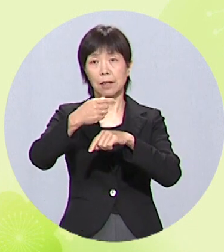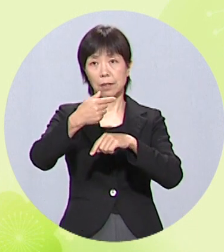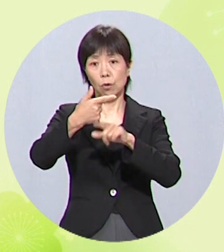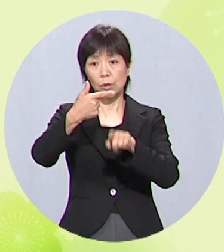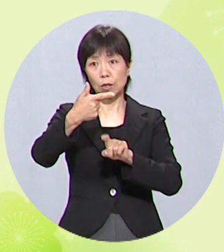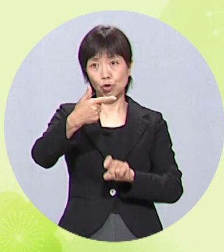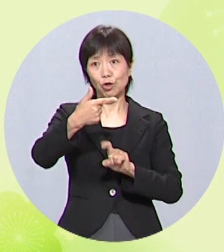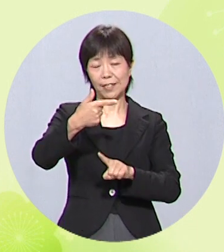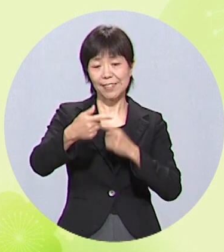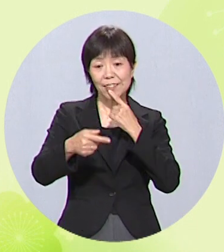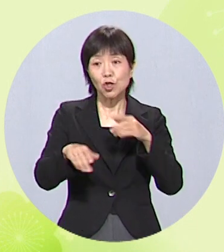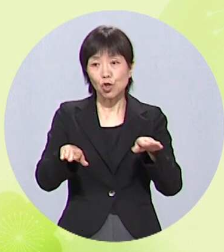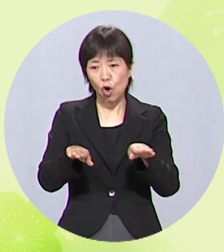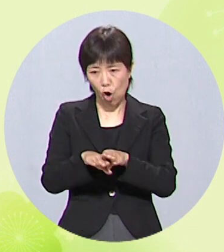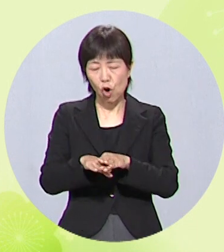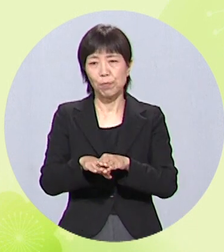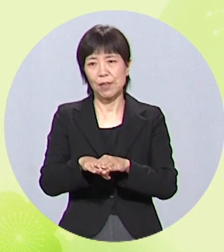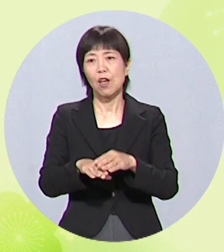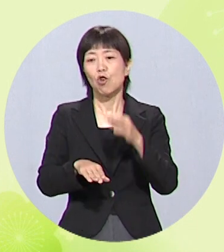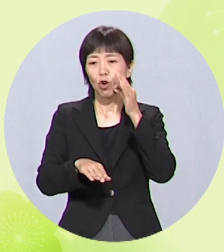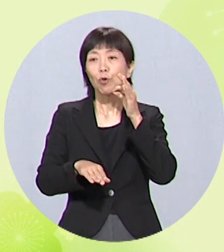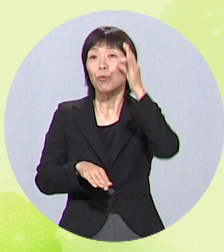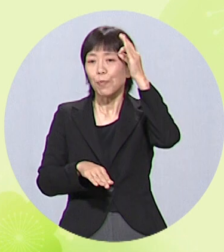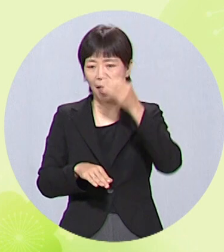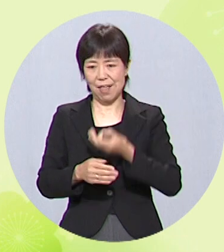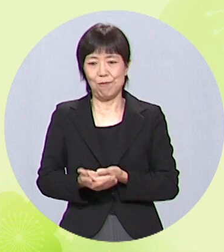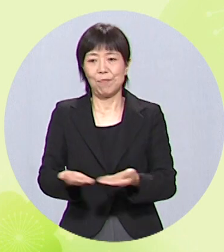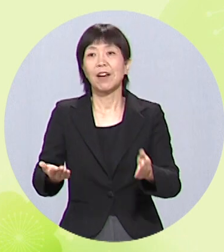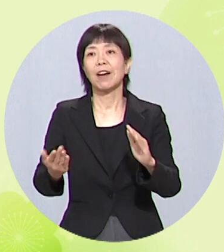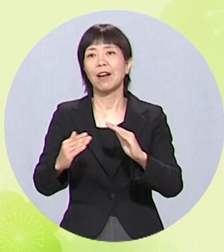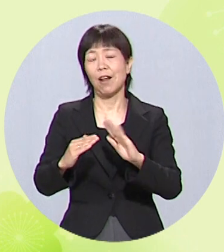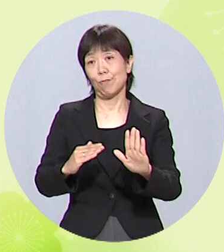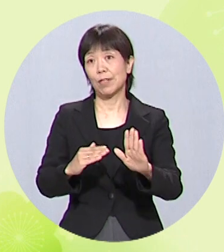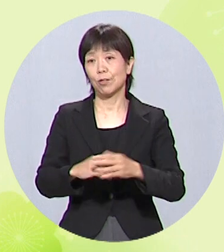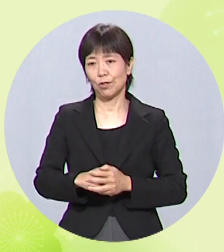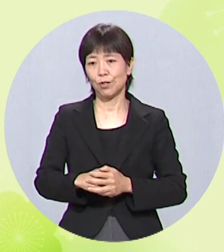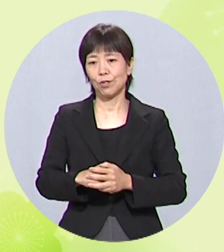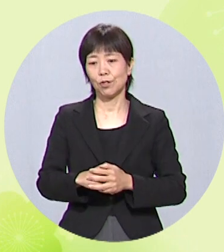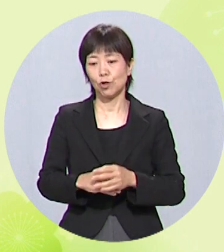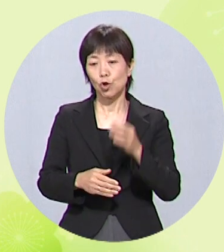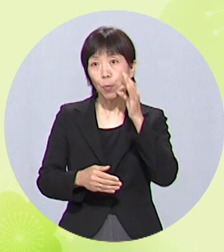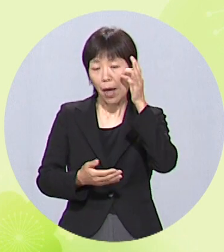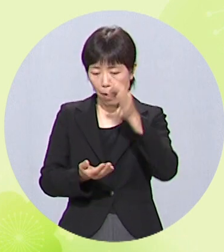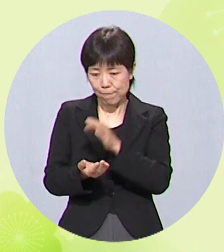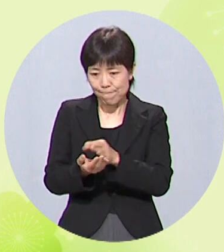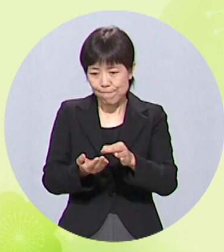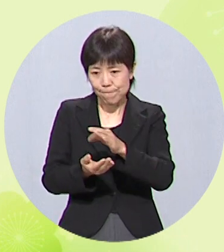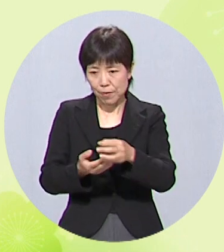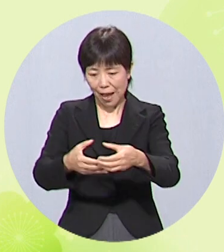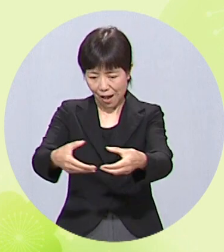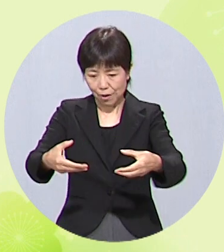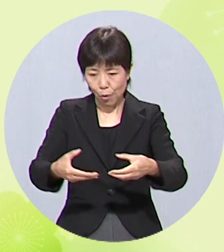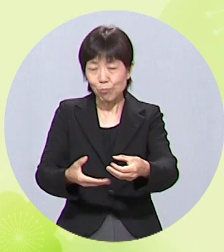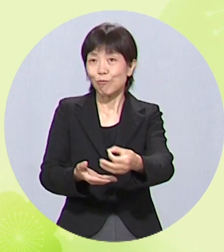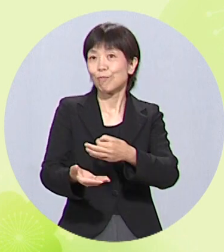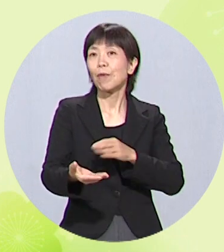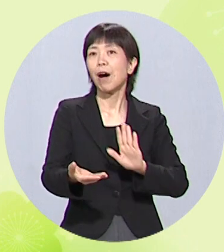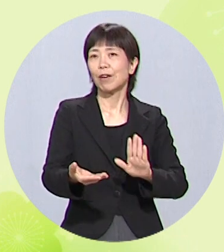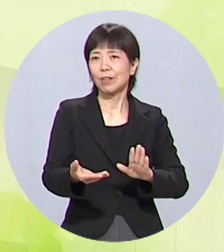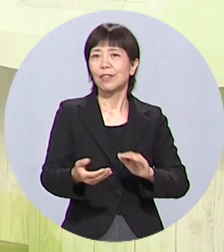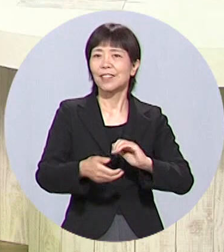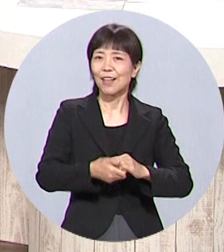日に梅の即売会が行われます。越生紅梅の箱売りなどもありますので、ぜひお出かけください